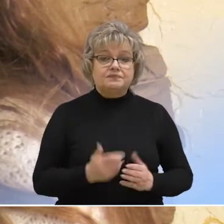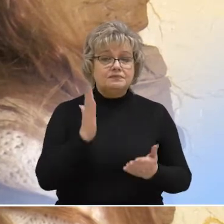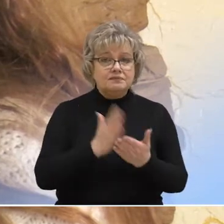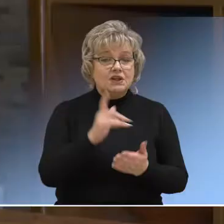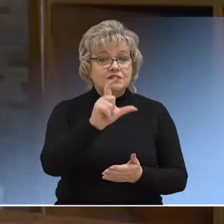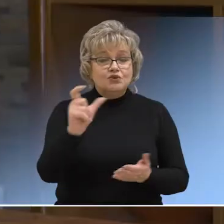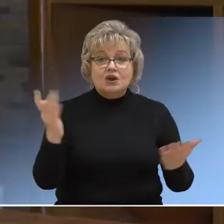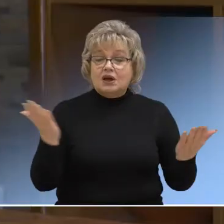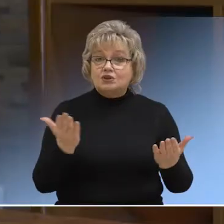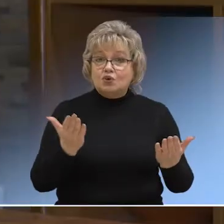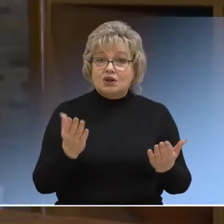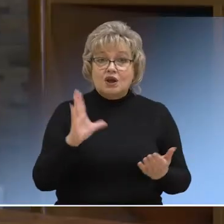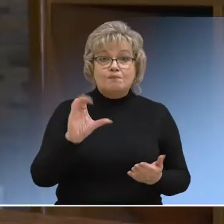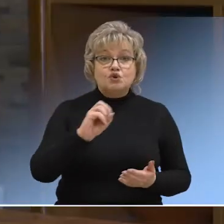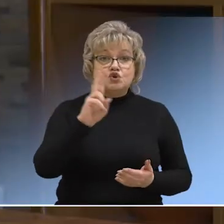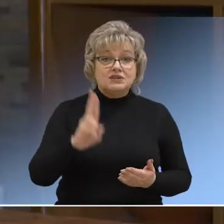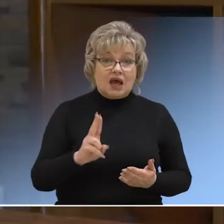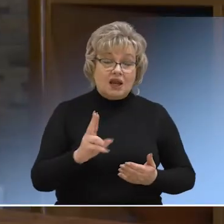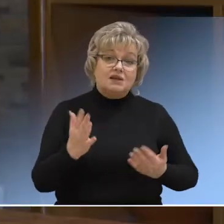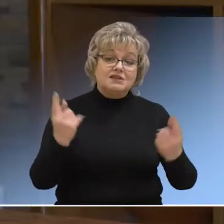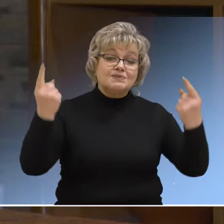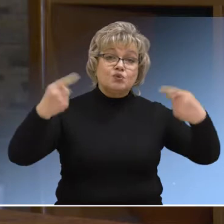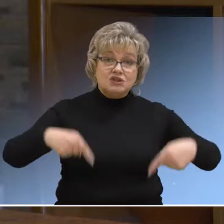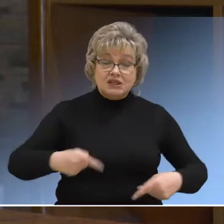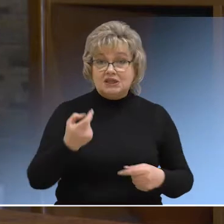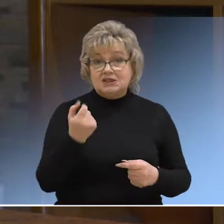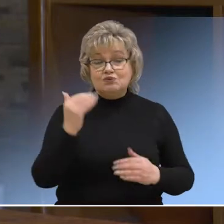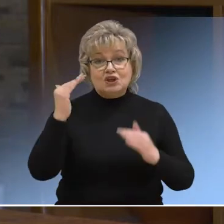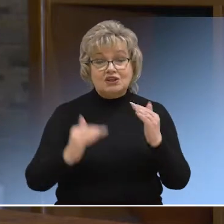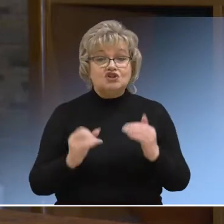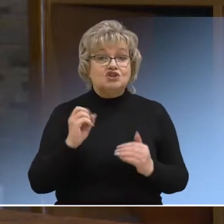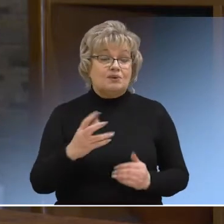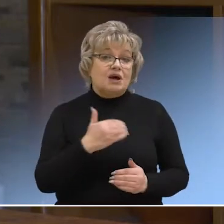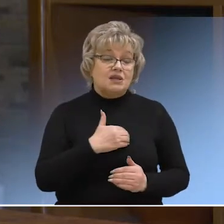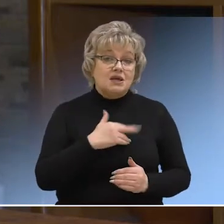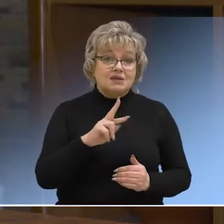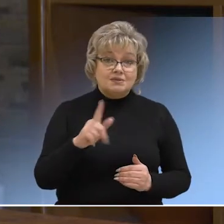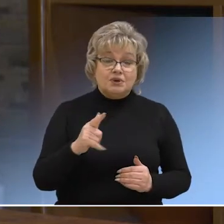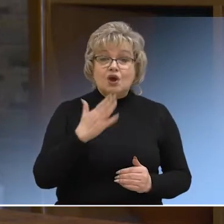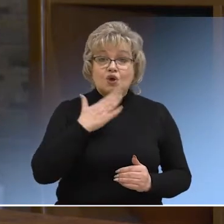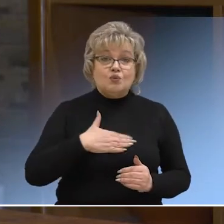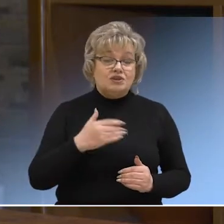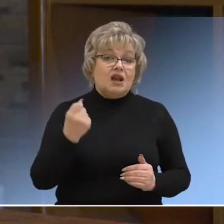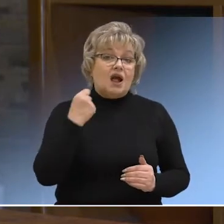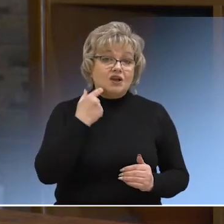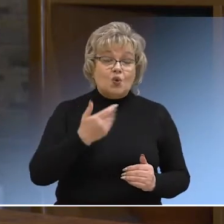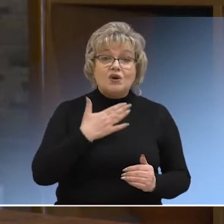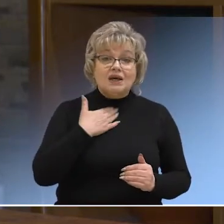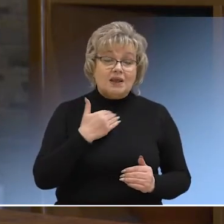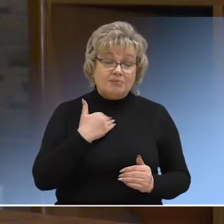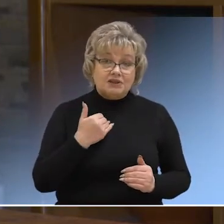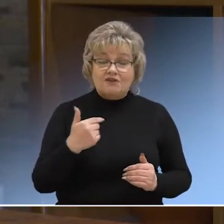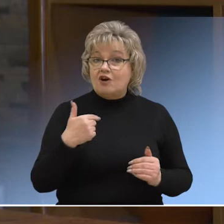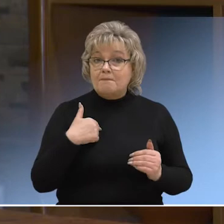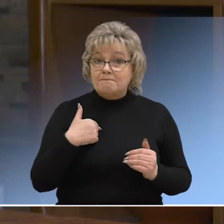Есть те люди, которые, ну, по социальной лестнице, к сожалению, спустились немного ниже, чем хотелось бы, люди, ну, любители алкогольных напитков. Мы